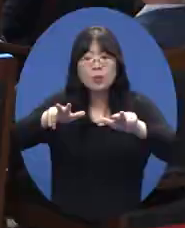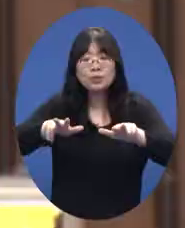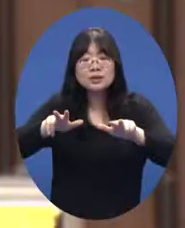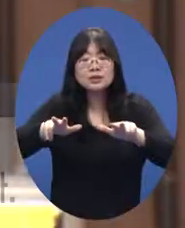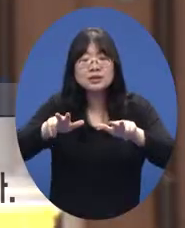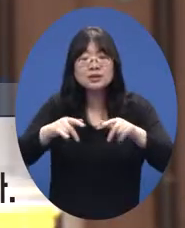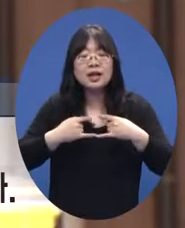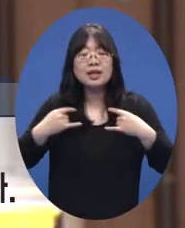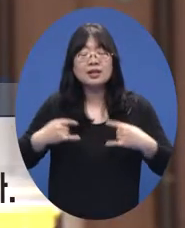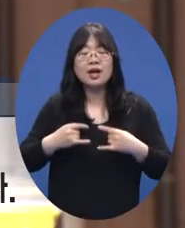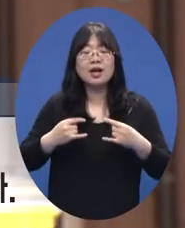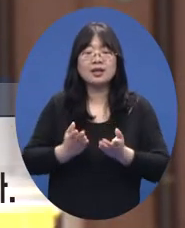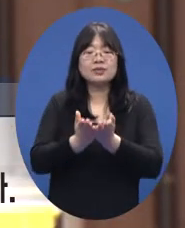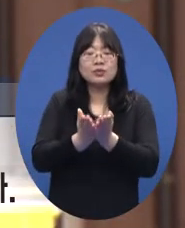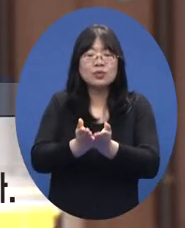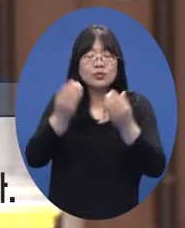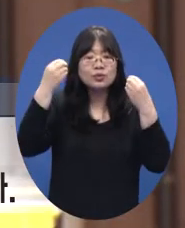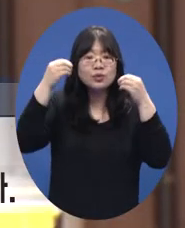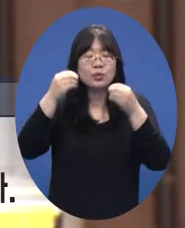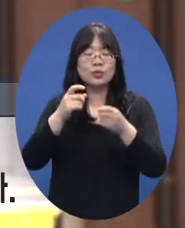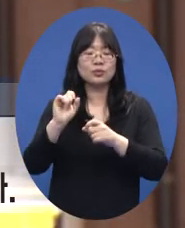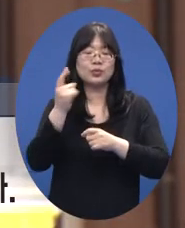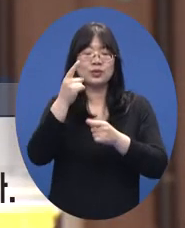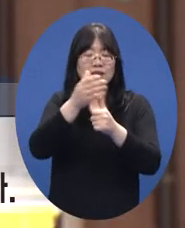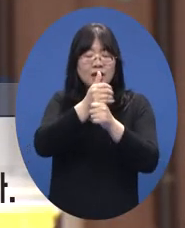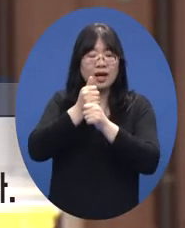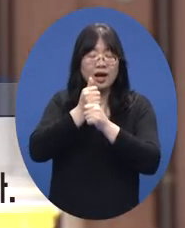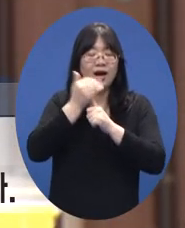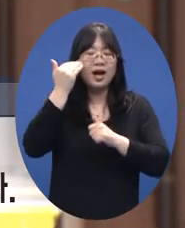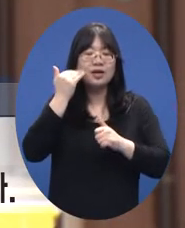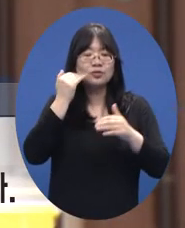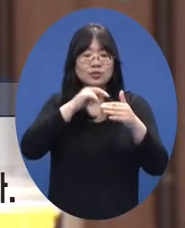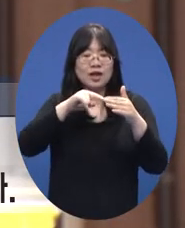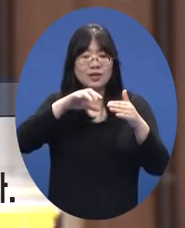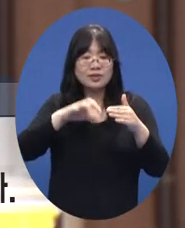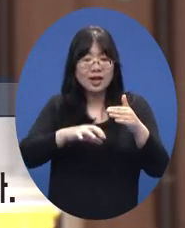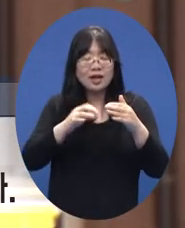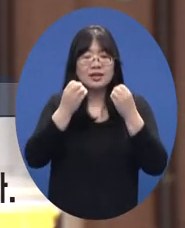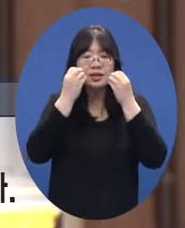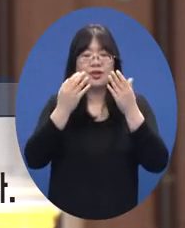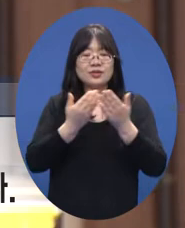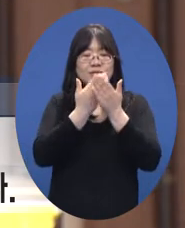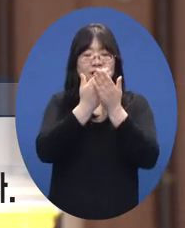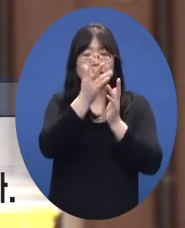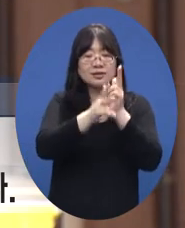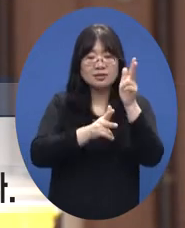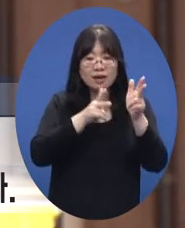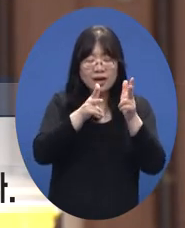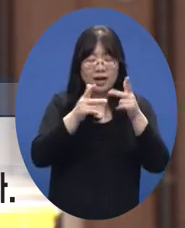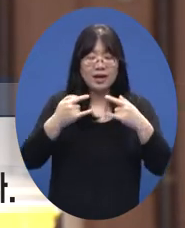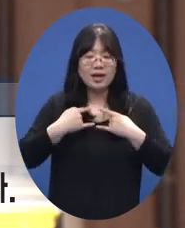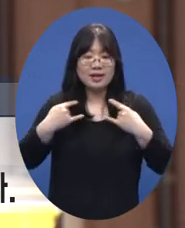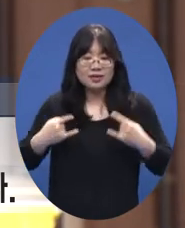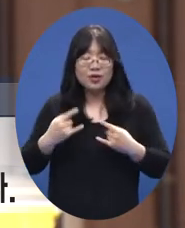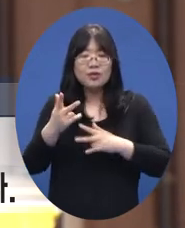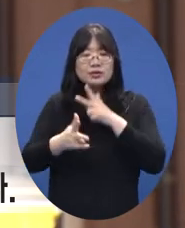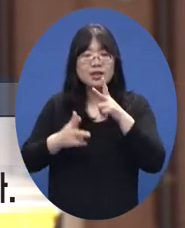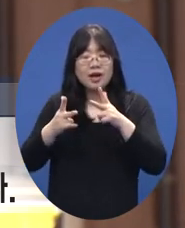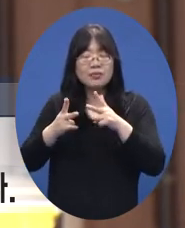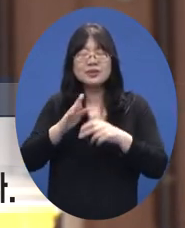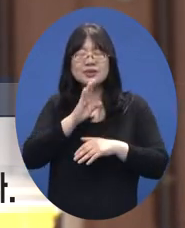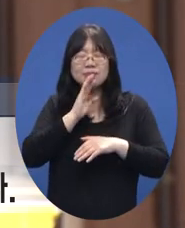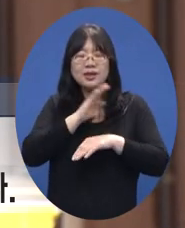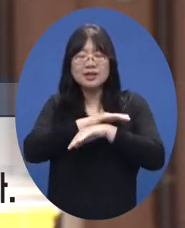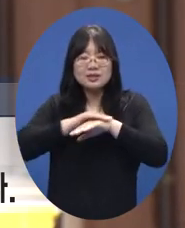이 해양 보트쇼를 계기로 해서 대한민국 신성장 산업, 해양 레저 산업이